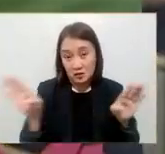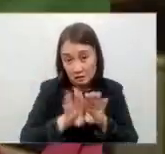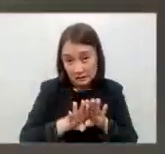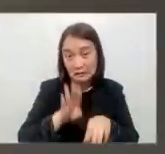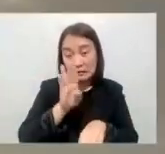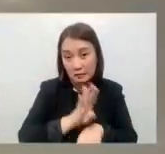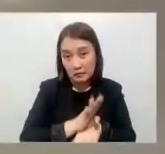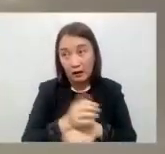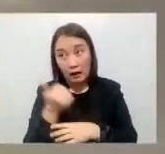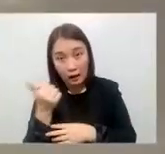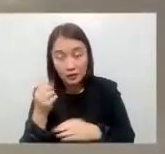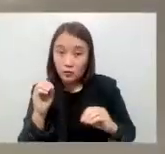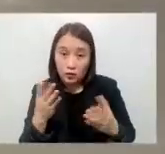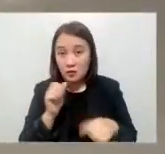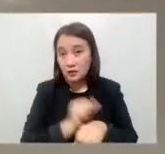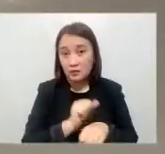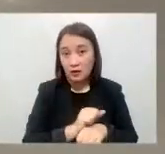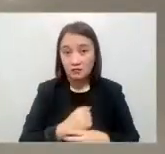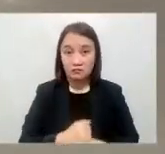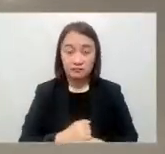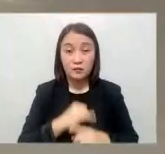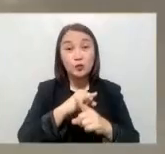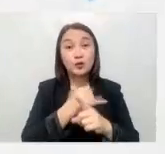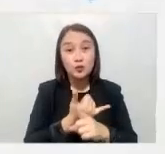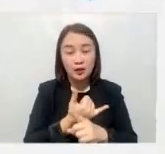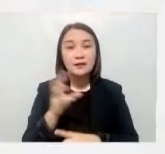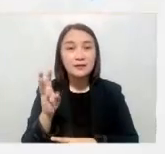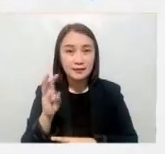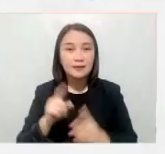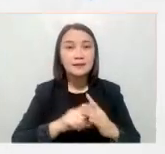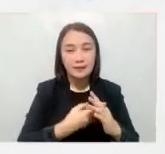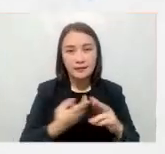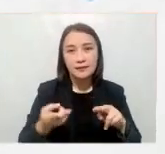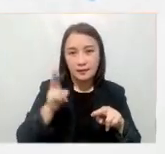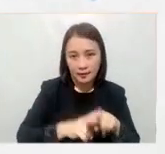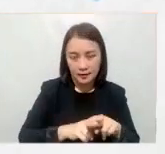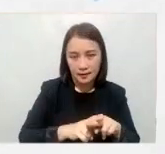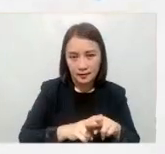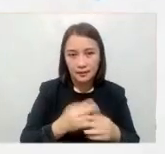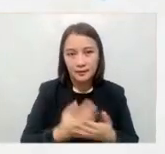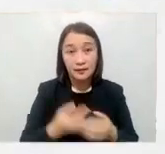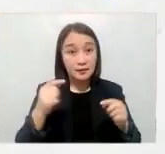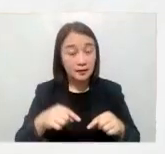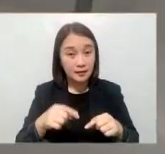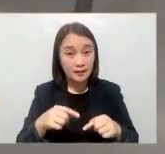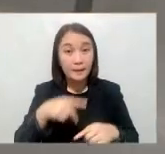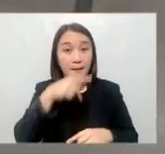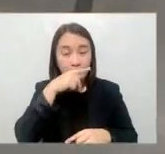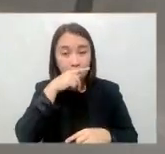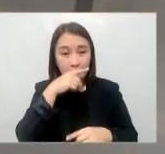tao. Sa July 16, magsisimula ang dagdag sahod sa minimum wage ng mga manggagawa sa private